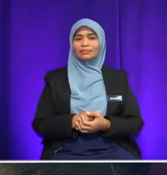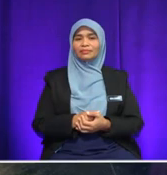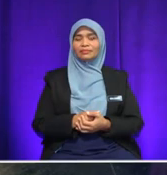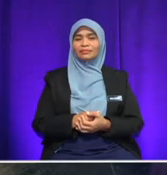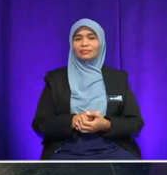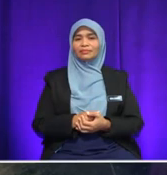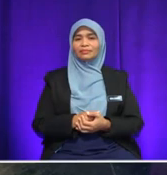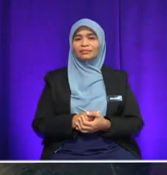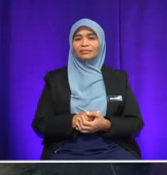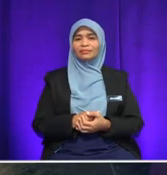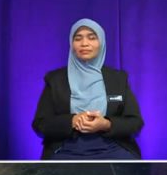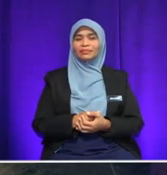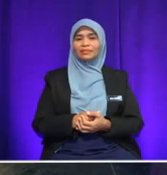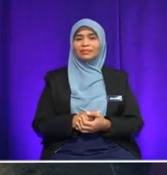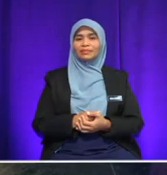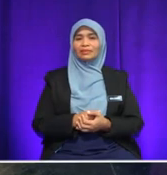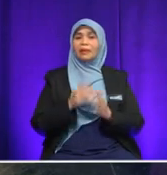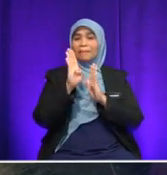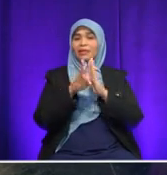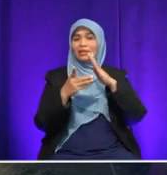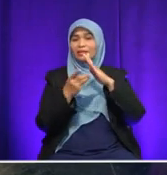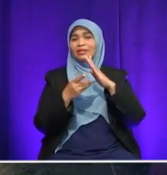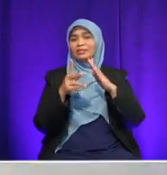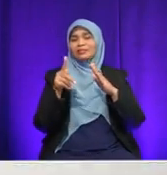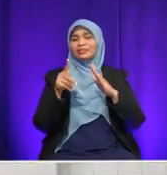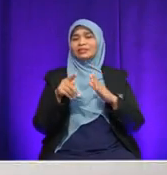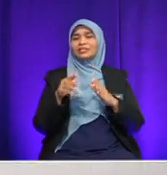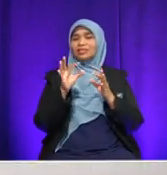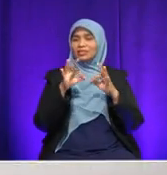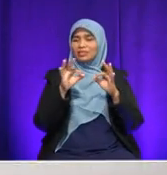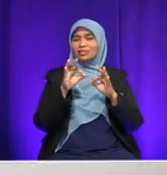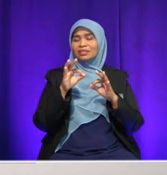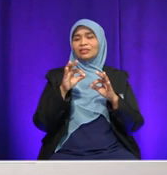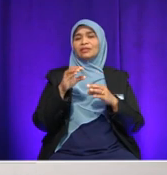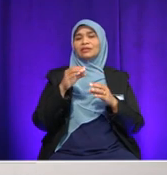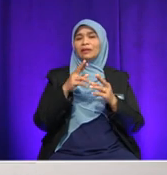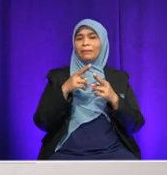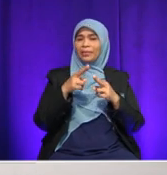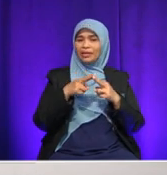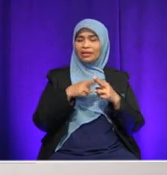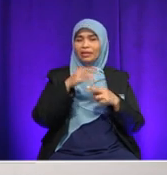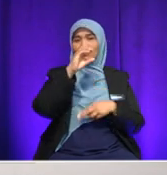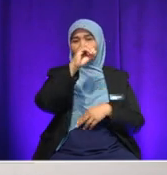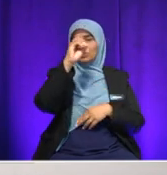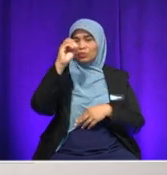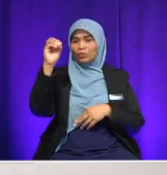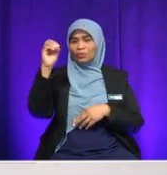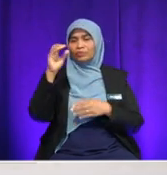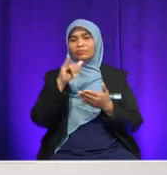berikan ke berdasarkan? Okay. Berdasarkan petikan cerpen 000 di atas, jelaskan satu teknik plot.